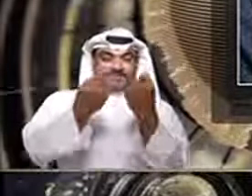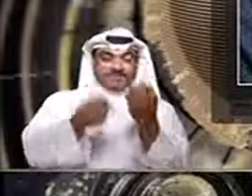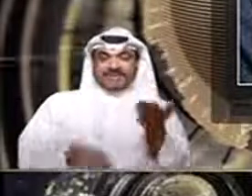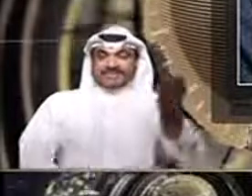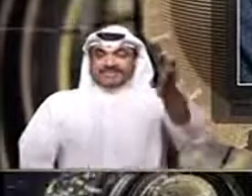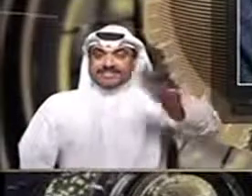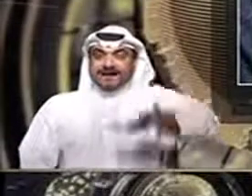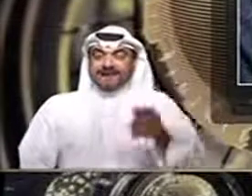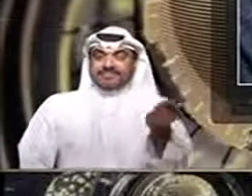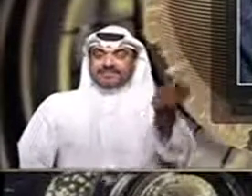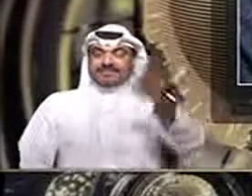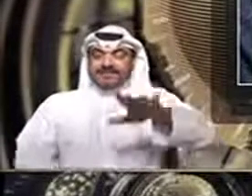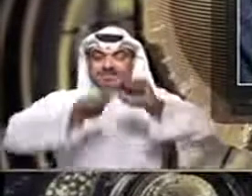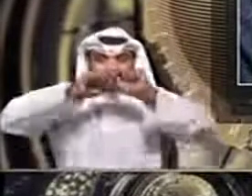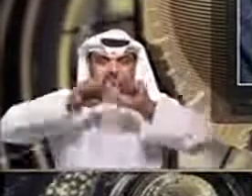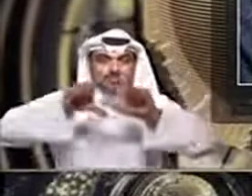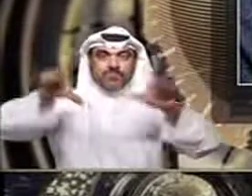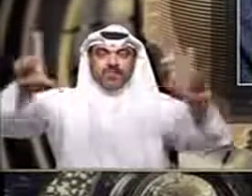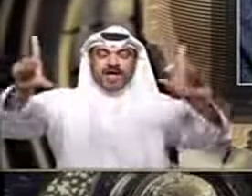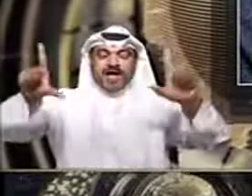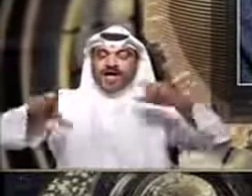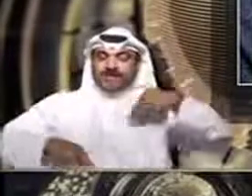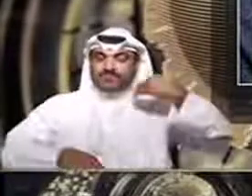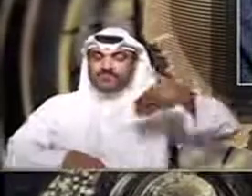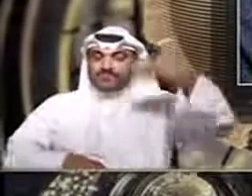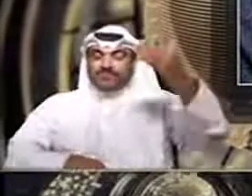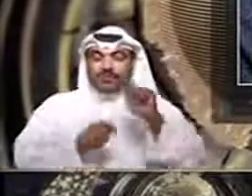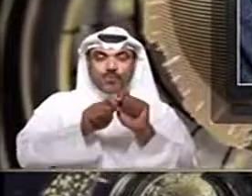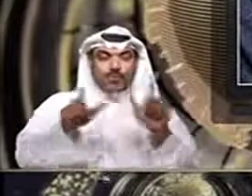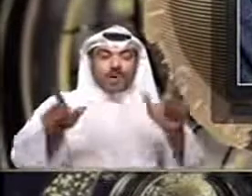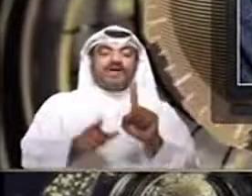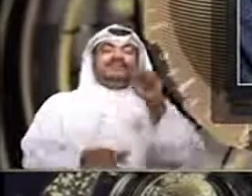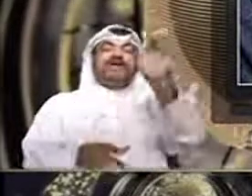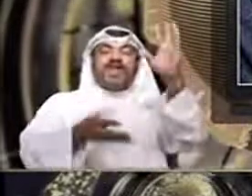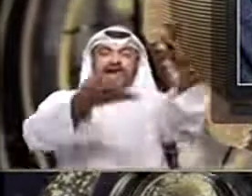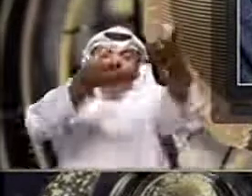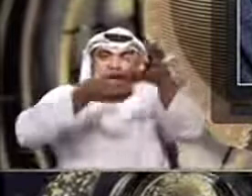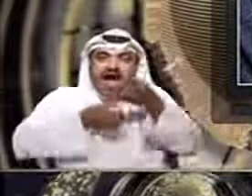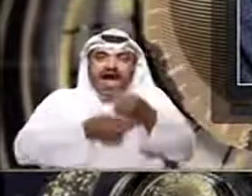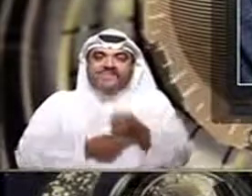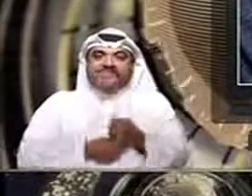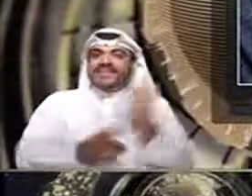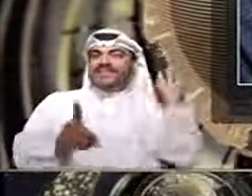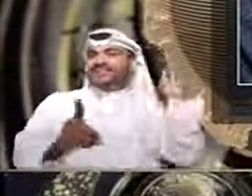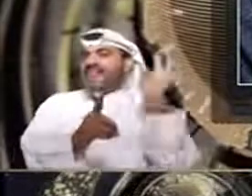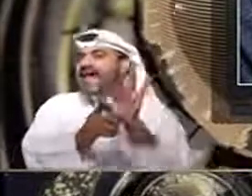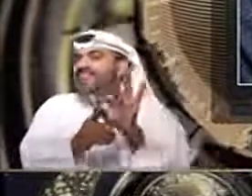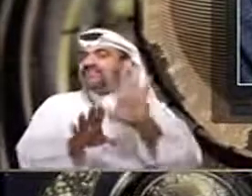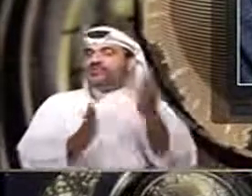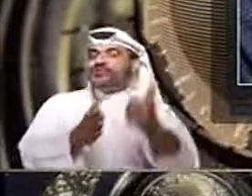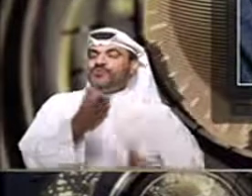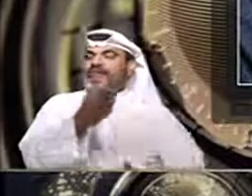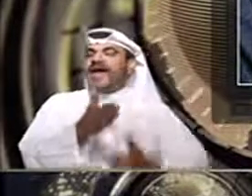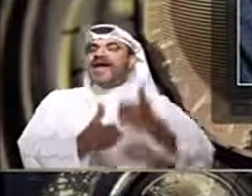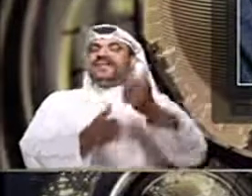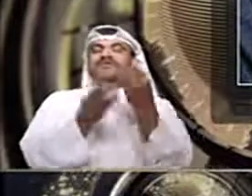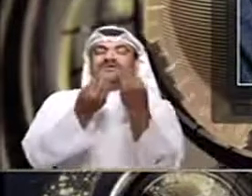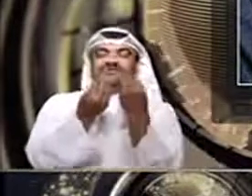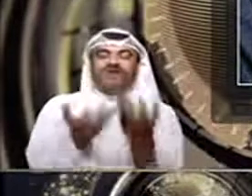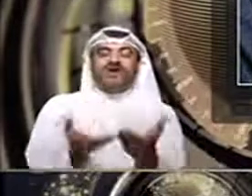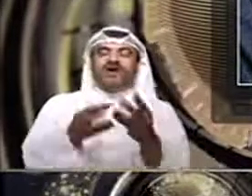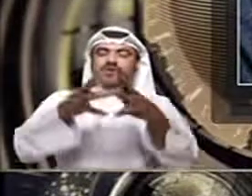تألقا ورونقا وتتلألأ بنفحات من التوفيق في تحقيق الهدف المنشود والتغلب على أشق الصعاب